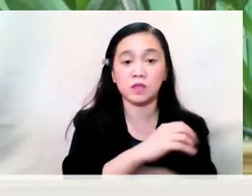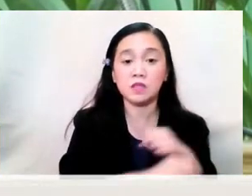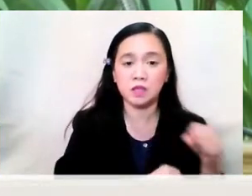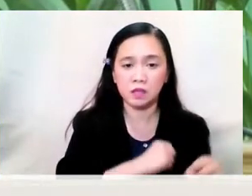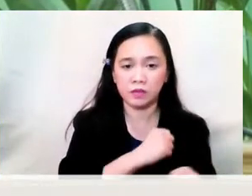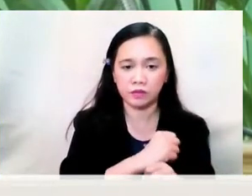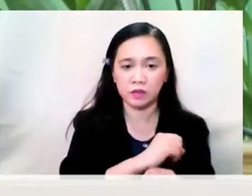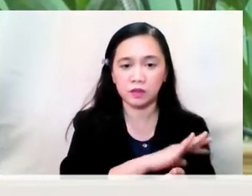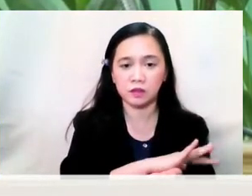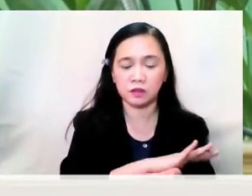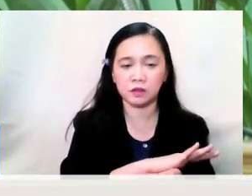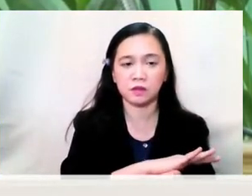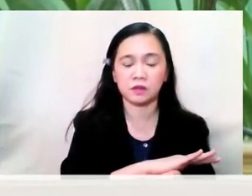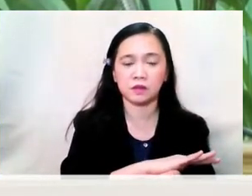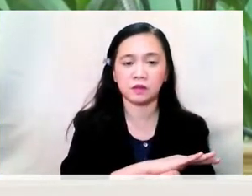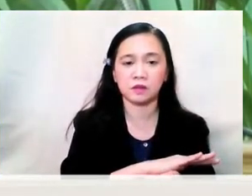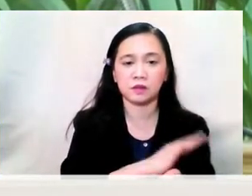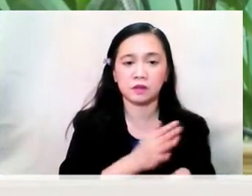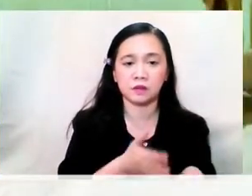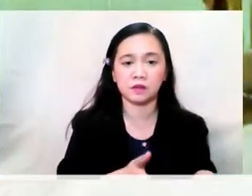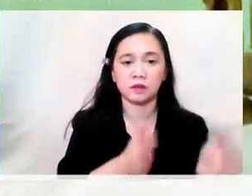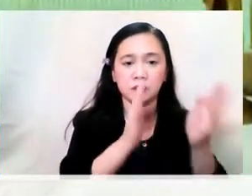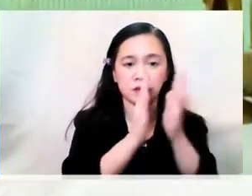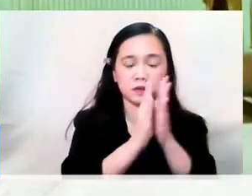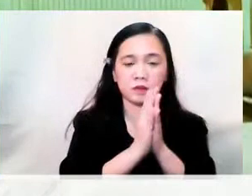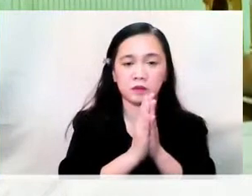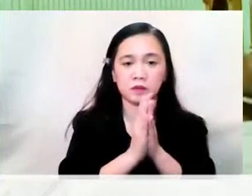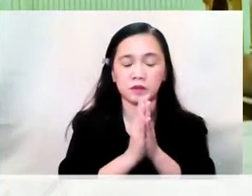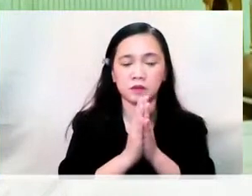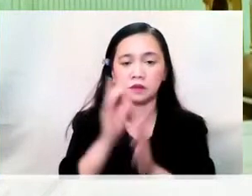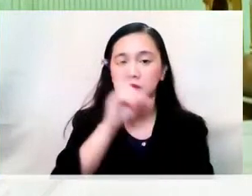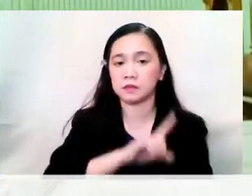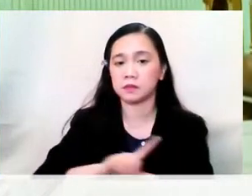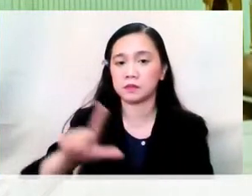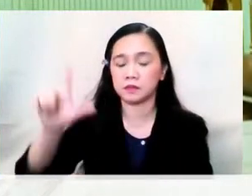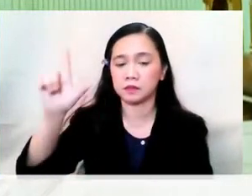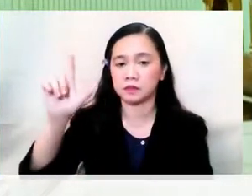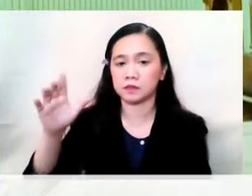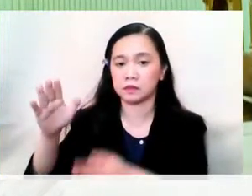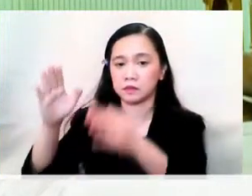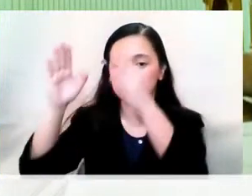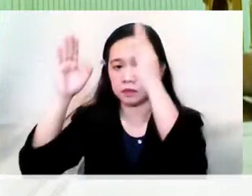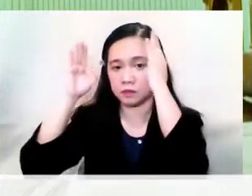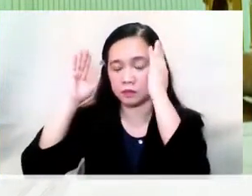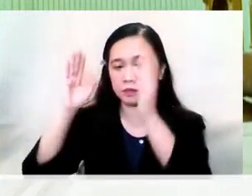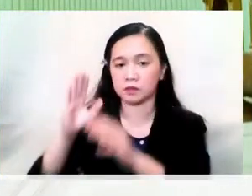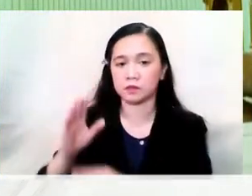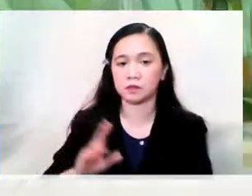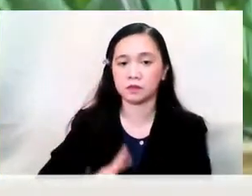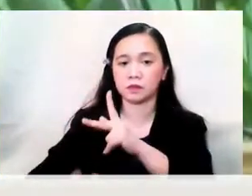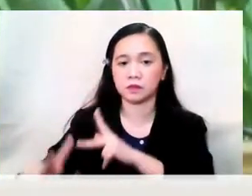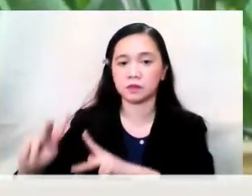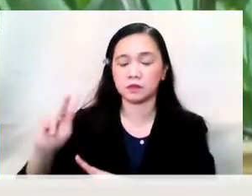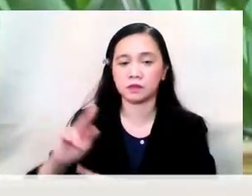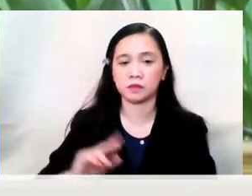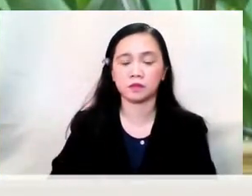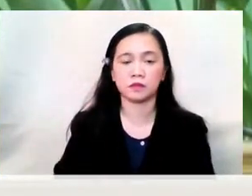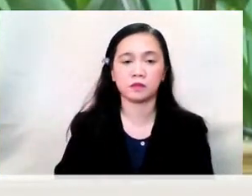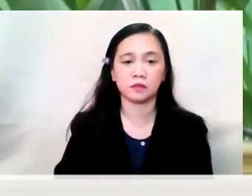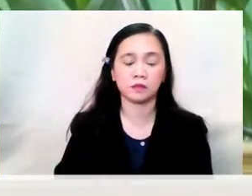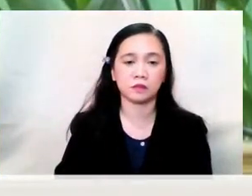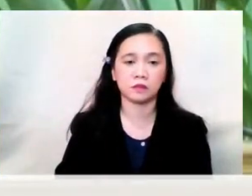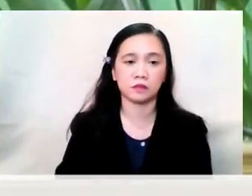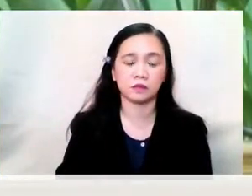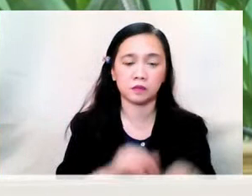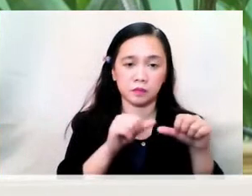COVID-19. Manalangin tayo. Panginoon, dinggin mo ang iyong bayan. Patuloy nawang manalig